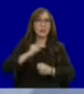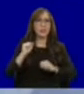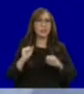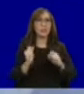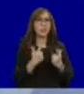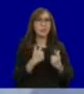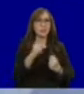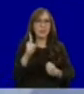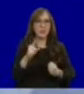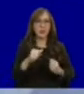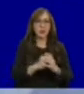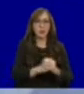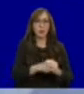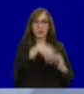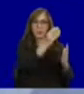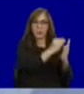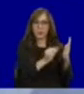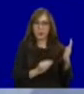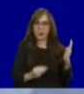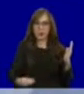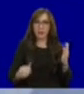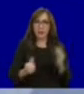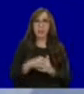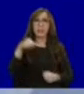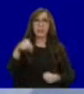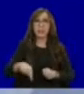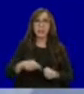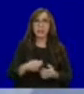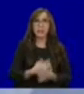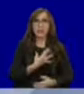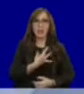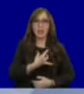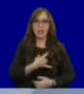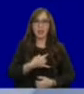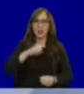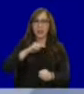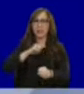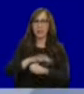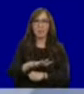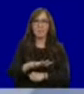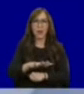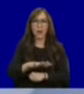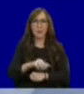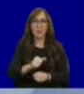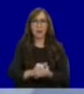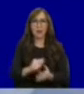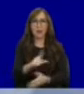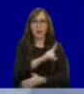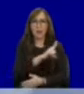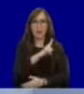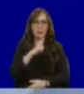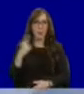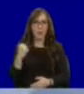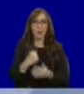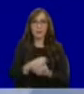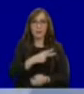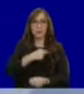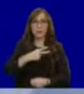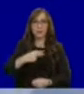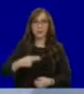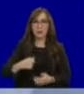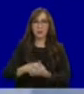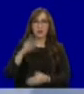of learning ini real dan memang resiko yang bisa dampaknya permanen. Indonesia sudah 1 tahun hampir mayoritas